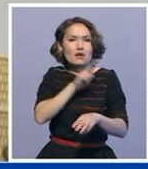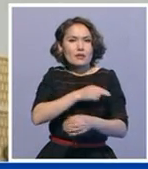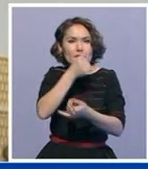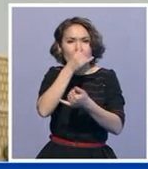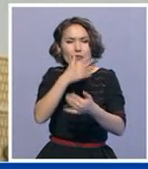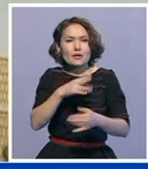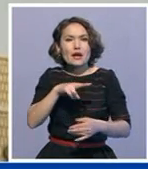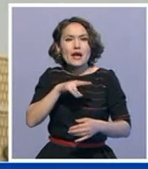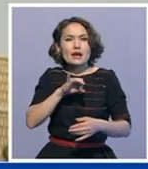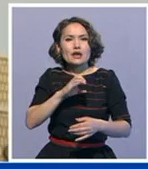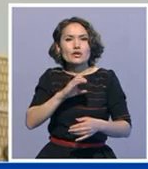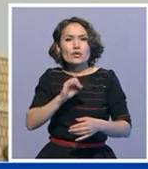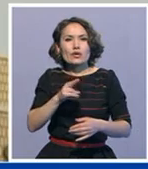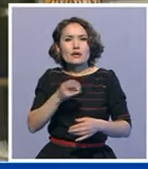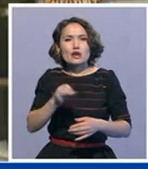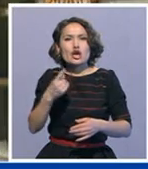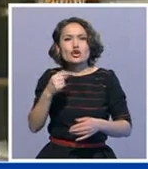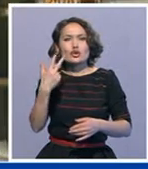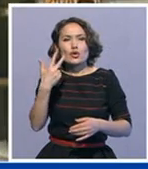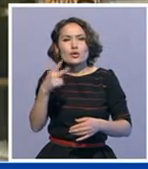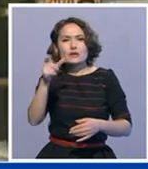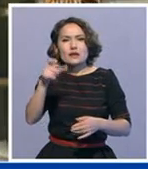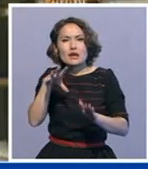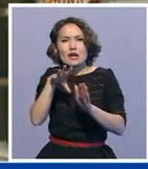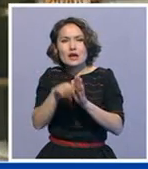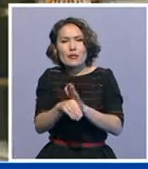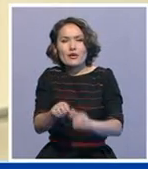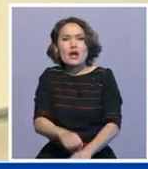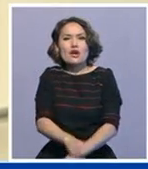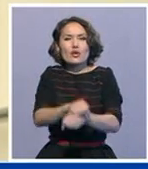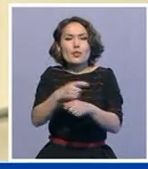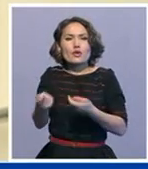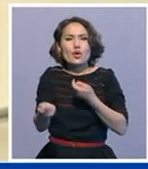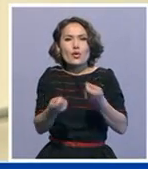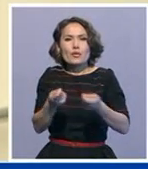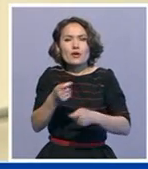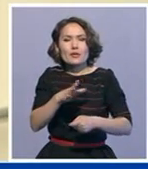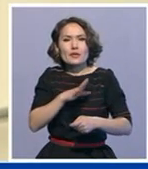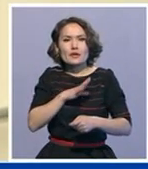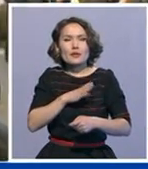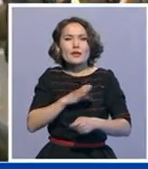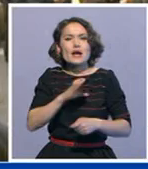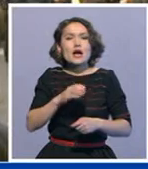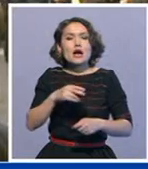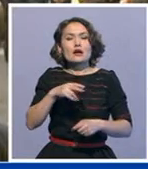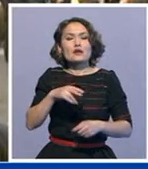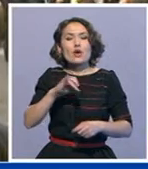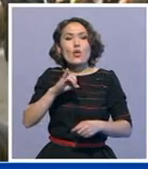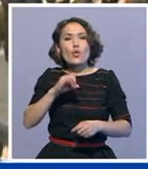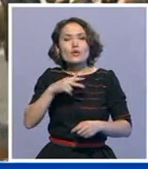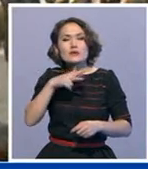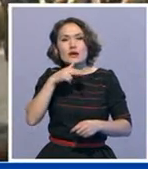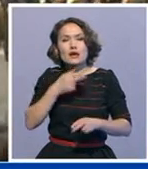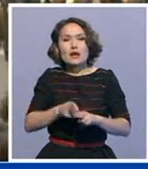деректеріне сай, Ли Сок Ки 130 адам кірген революциялық ұйымның лидері болған. Бұл топтың мүшелері Сеулдегі кездесулердің бірінде